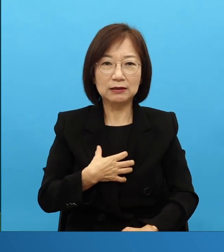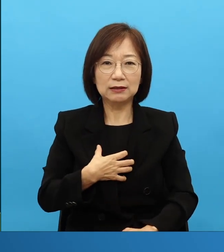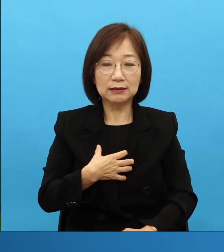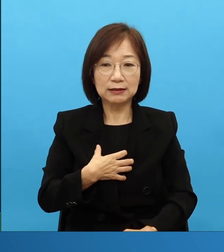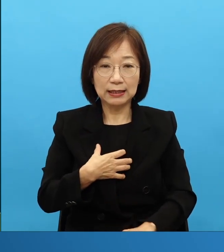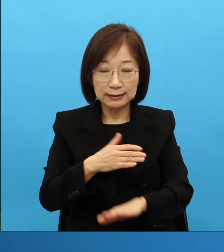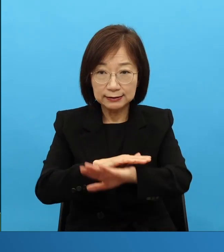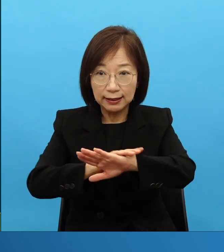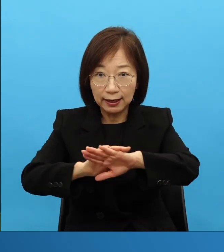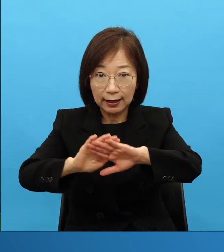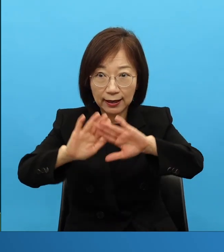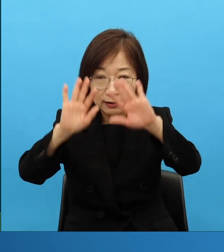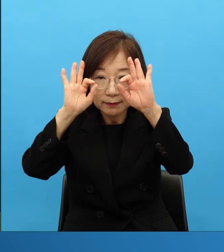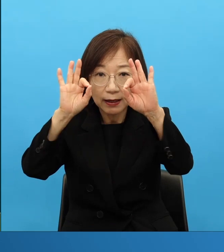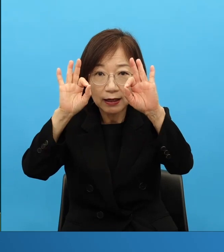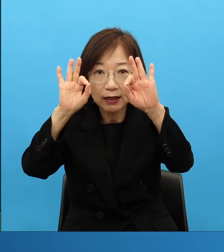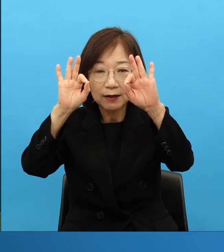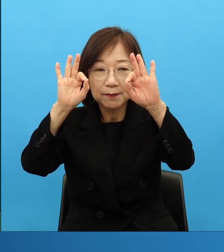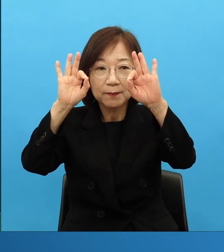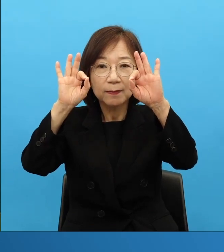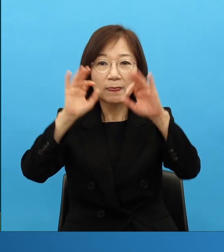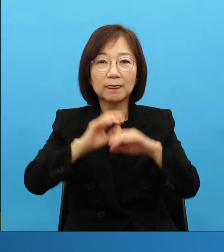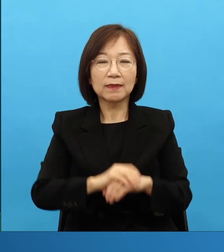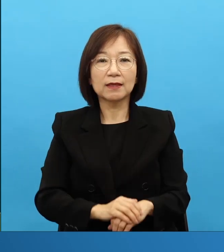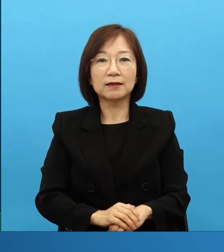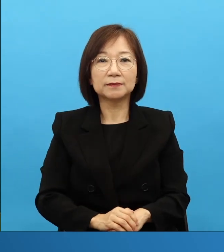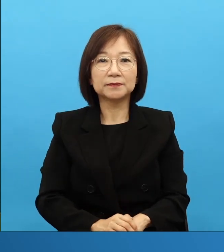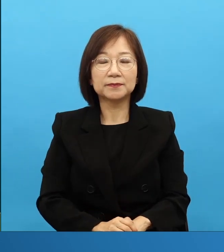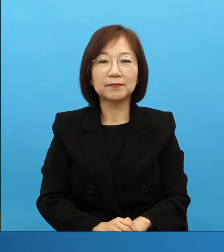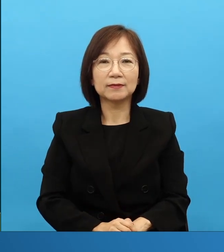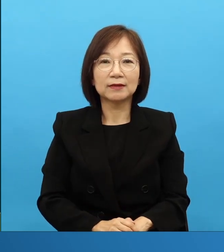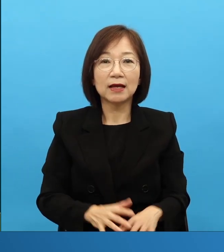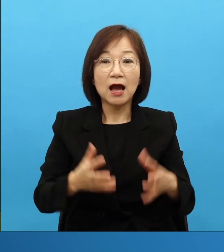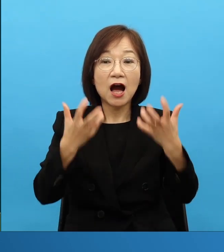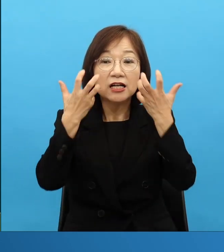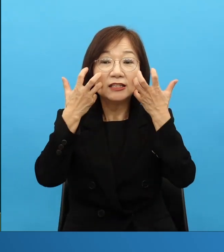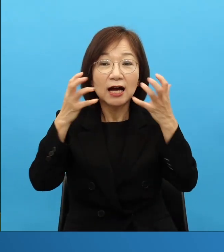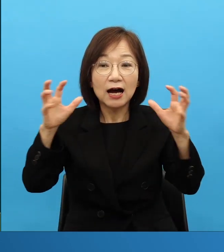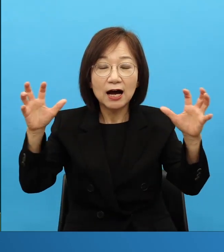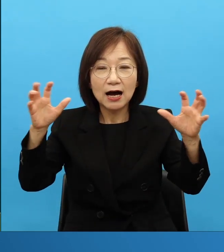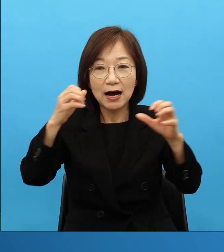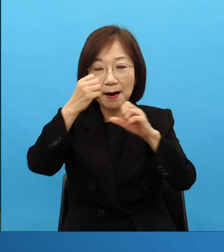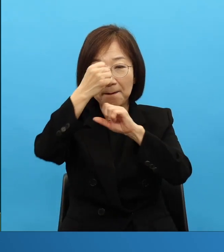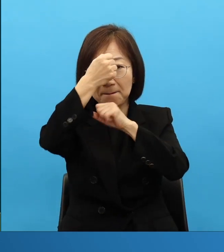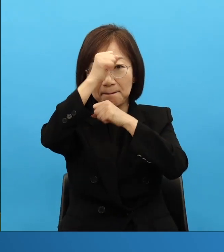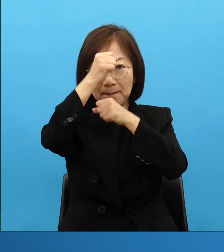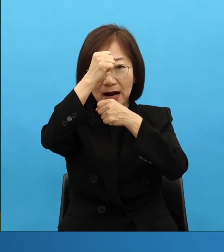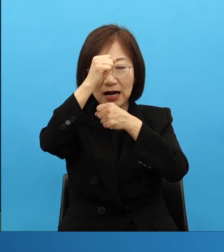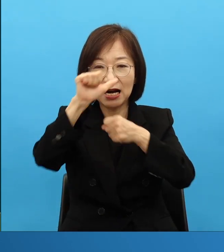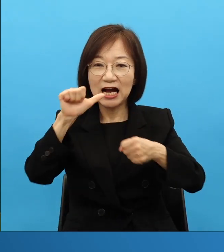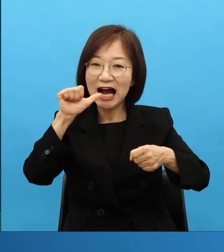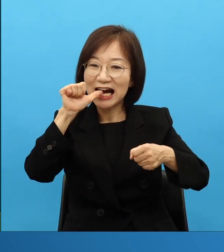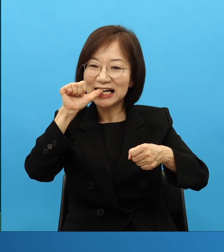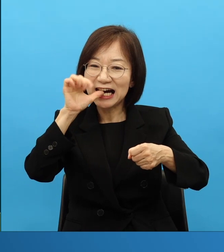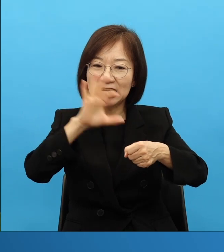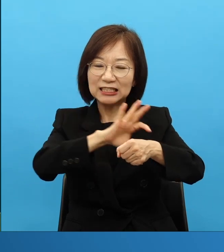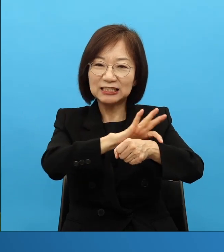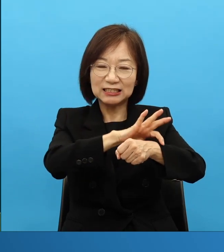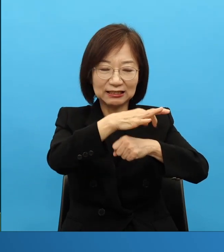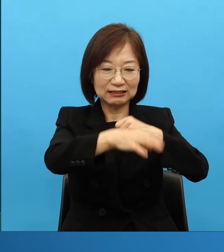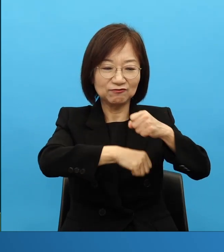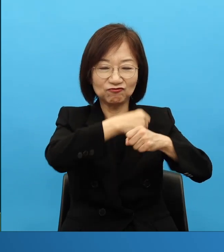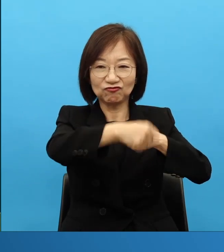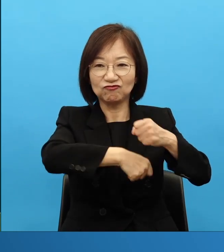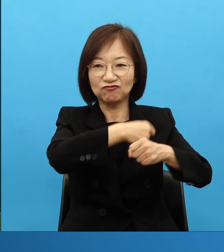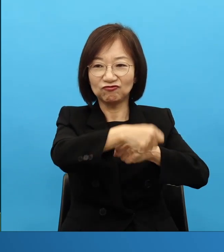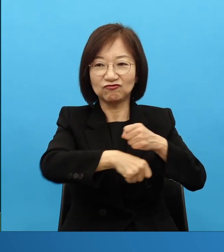자세히 보니까 사자의 발은 묶여 있었습니다. But when he looked carefully, he saw the